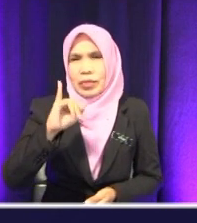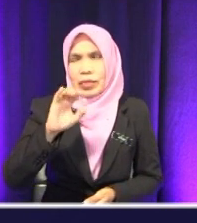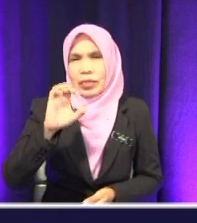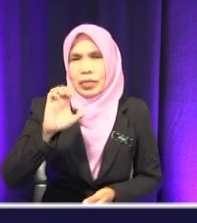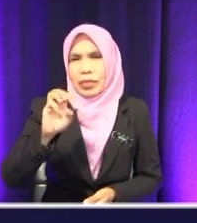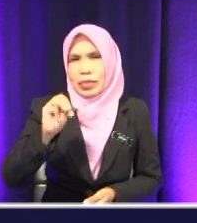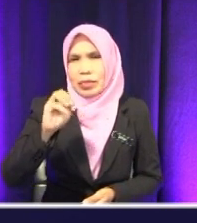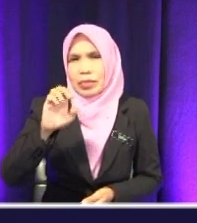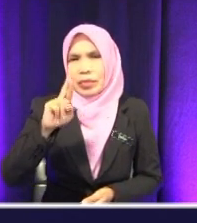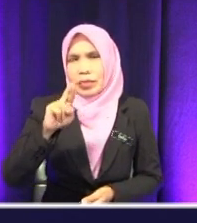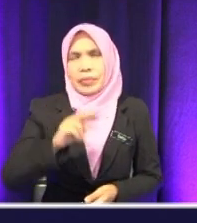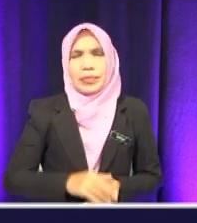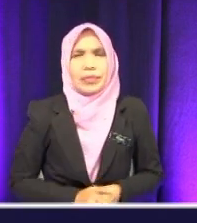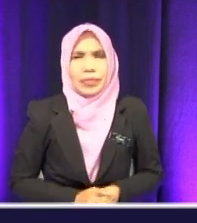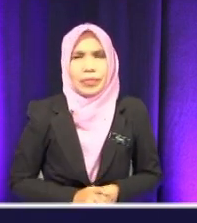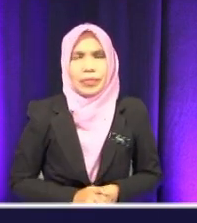kehilangan